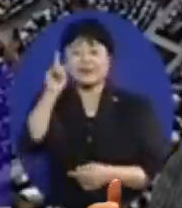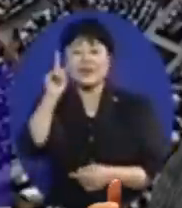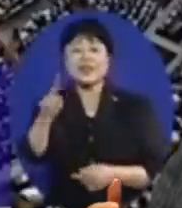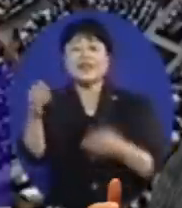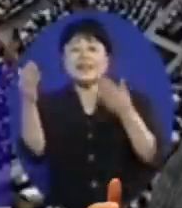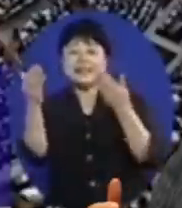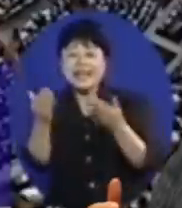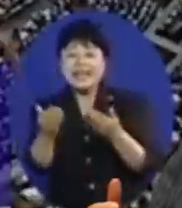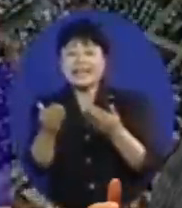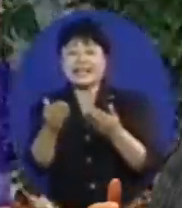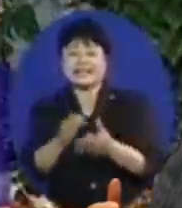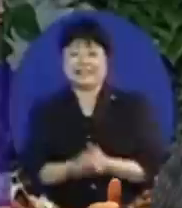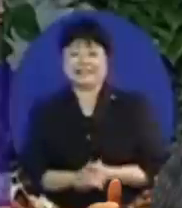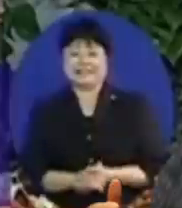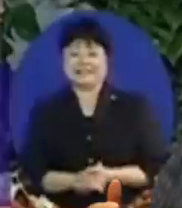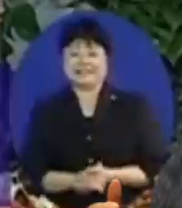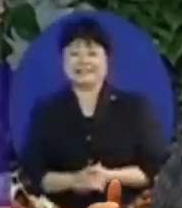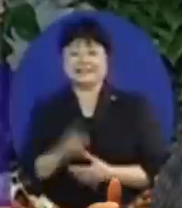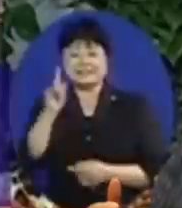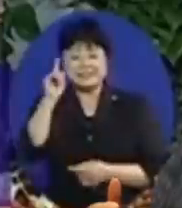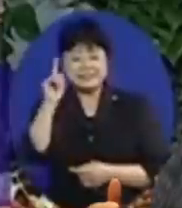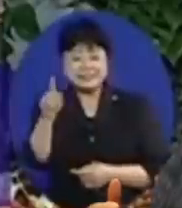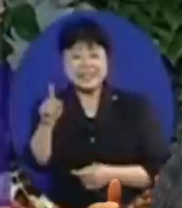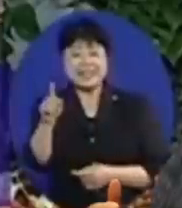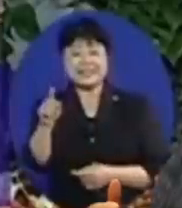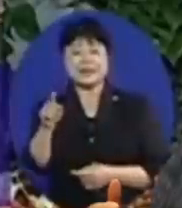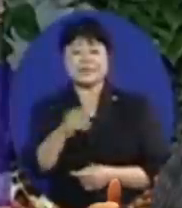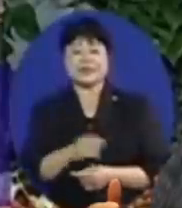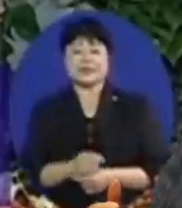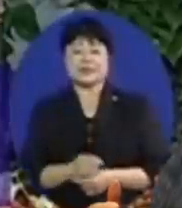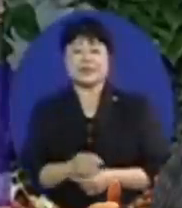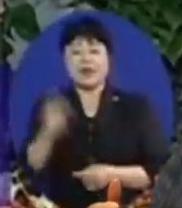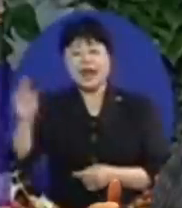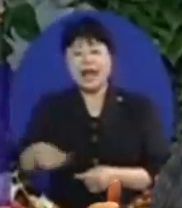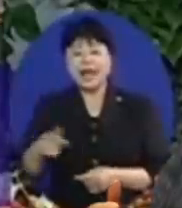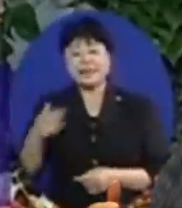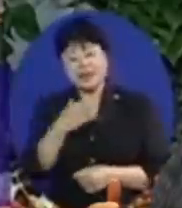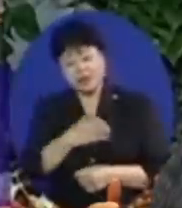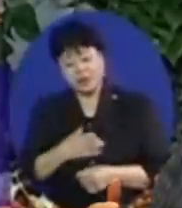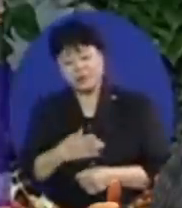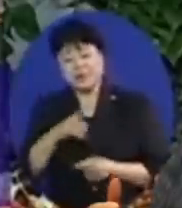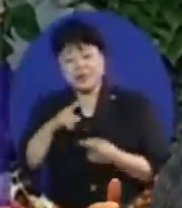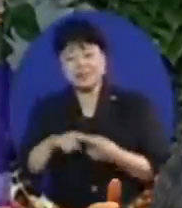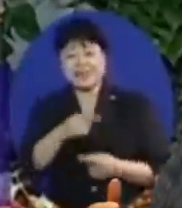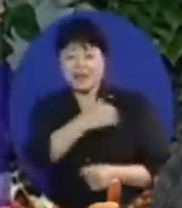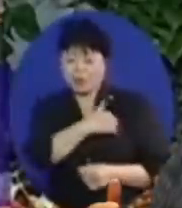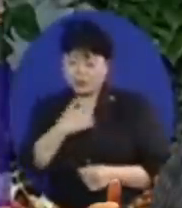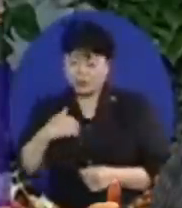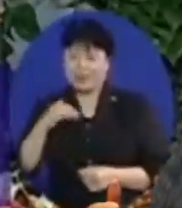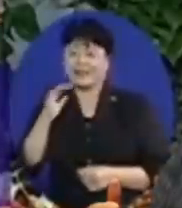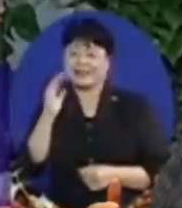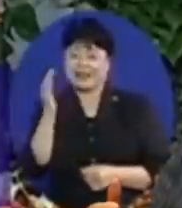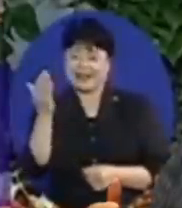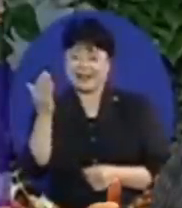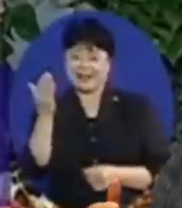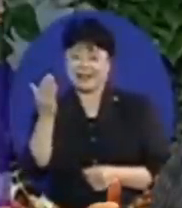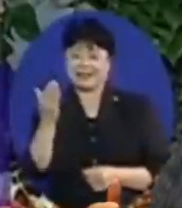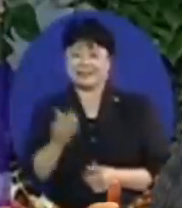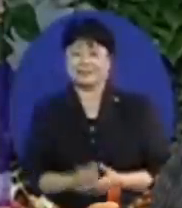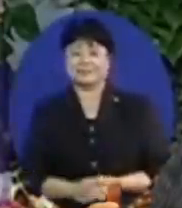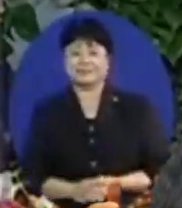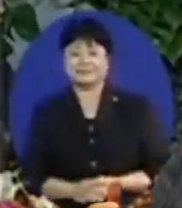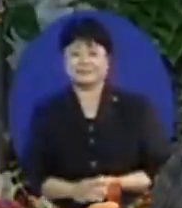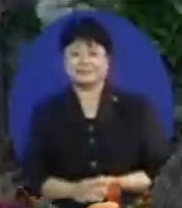염려하지 말라. 내일 일은 내일 염려할 것이요 한날 괴로움은 그날로 족하니라.